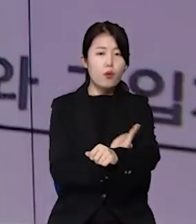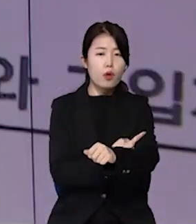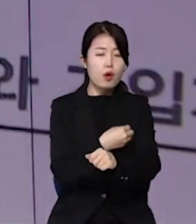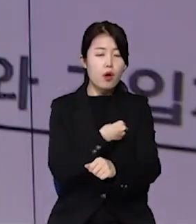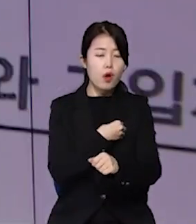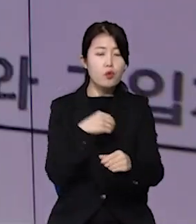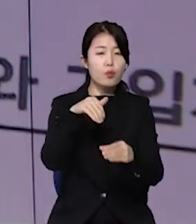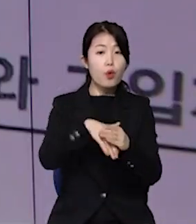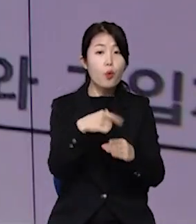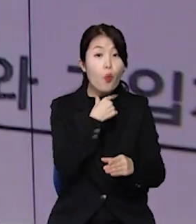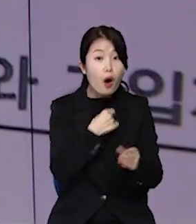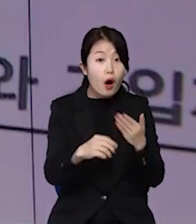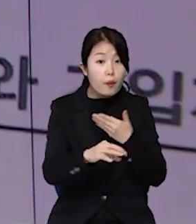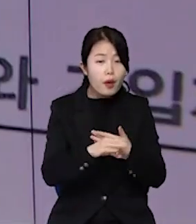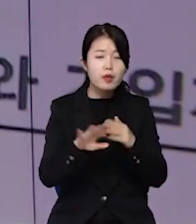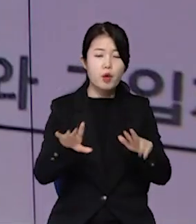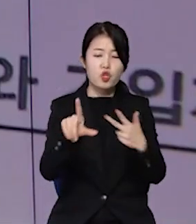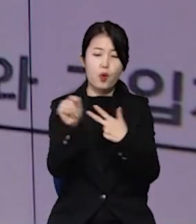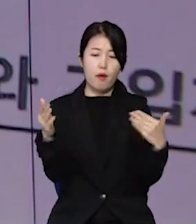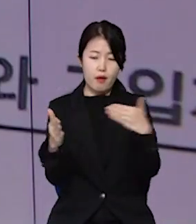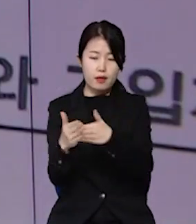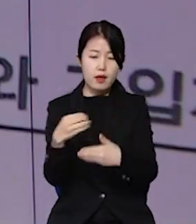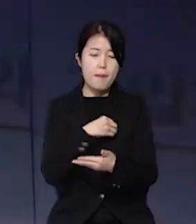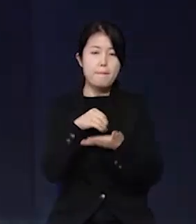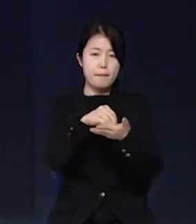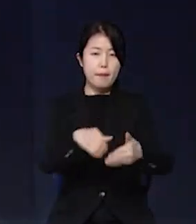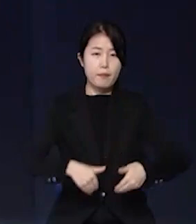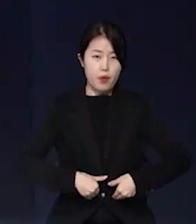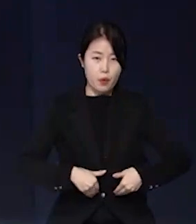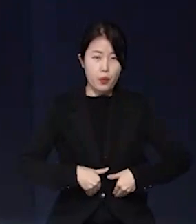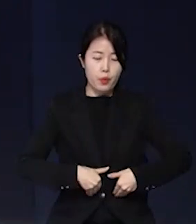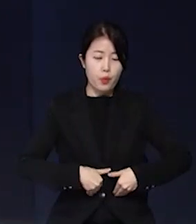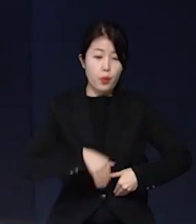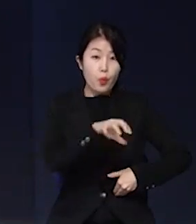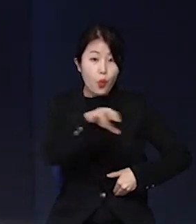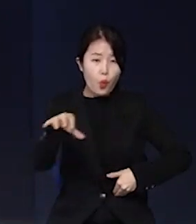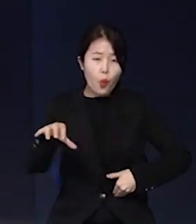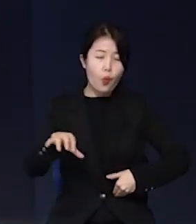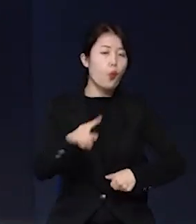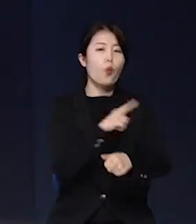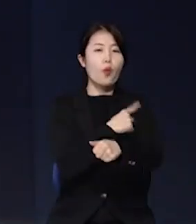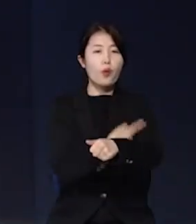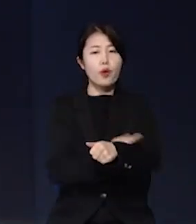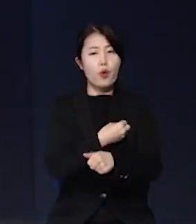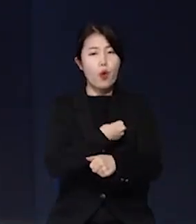7월까지는 당원 가입을 마쳐야 합니다. 곳곳에서 입지자들의 권리당원